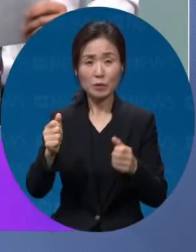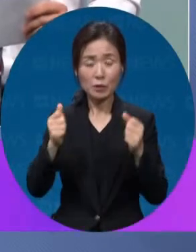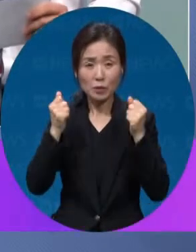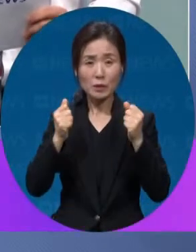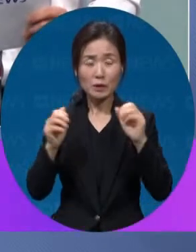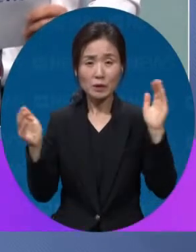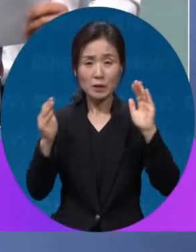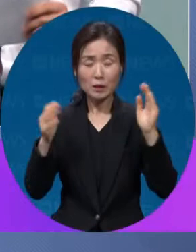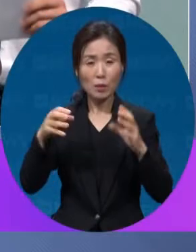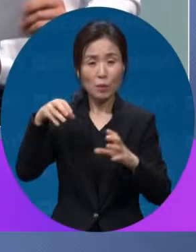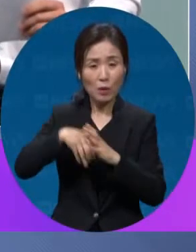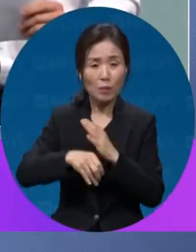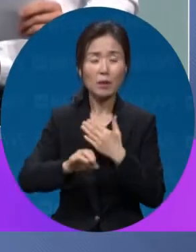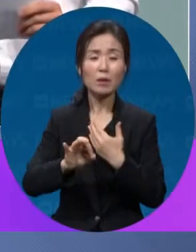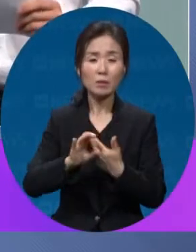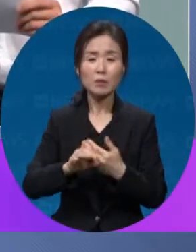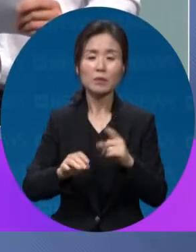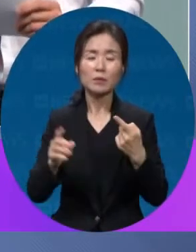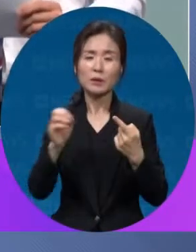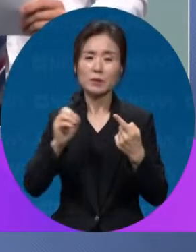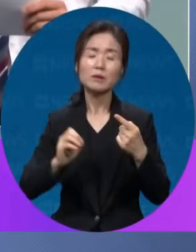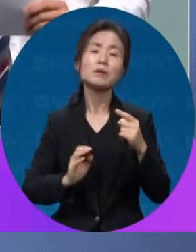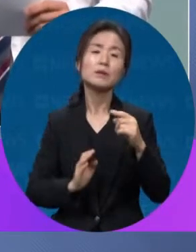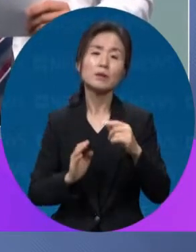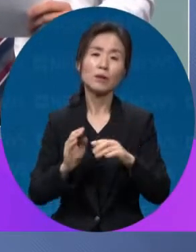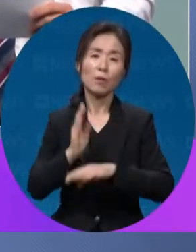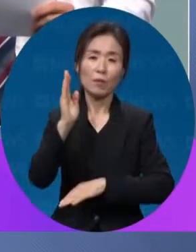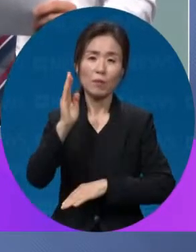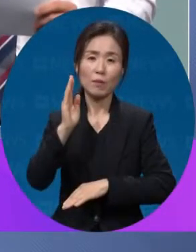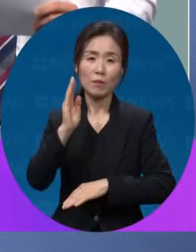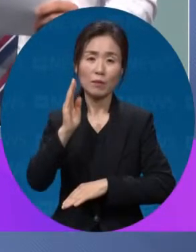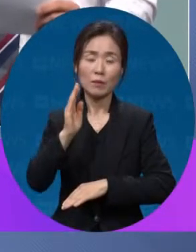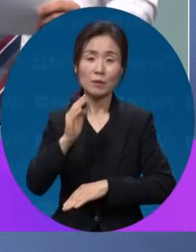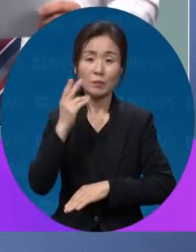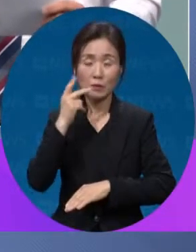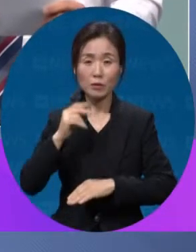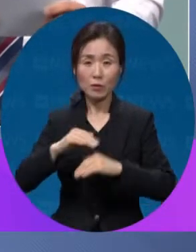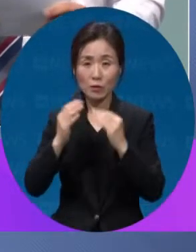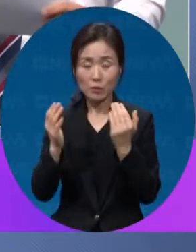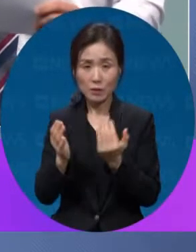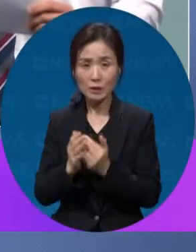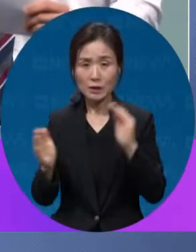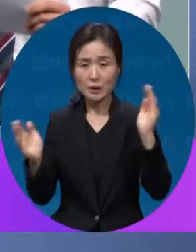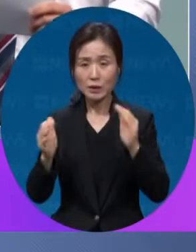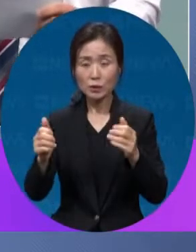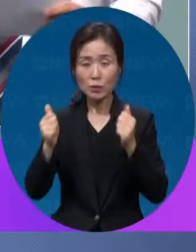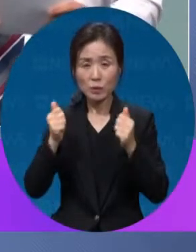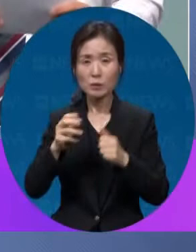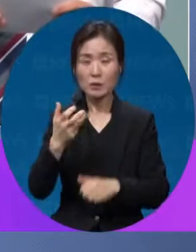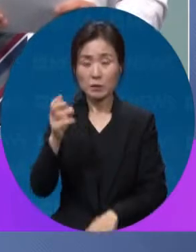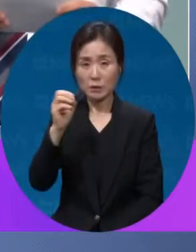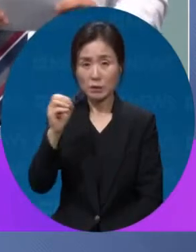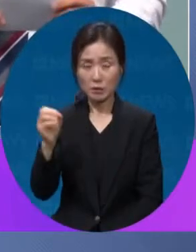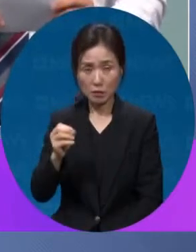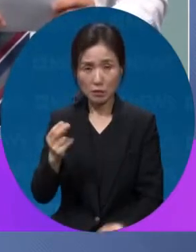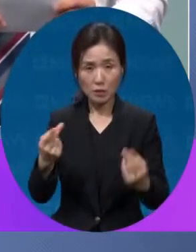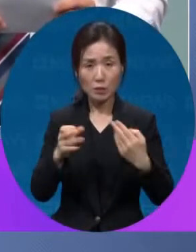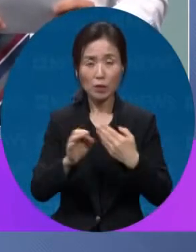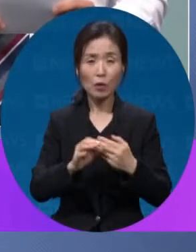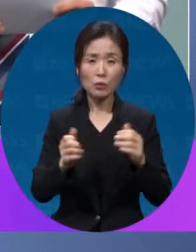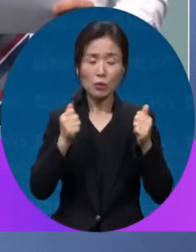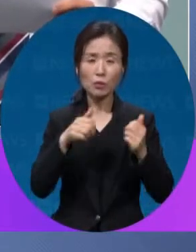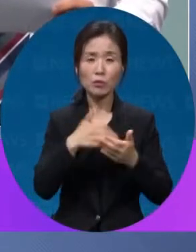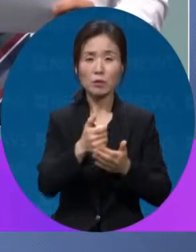가 넘는 수치가 나오는 겁니다 미국 전체 고등학교 의 졸업 유리 88% 니까 상당히 높은 수치 인데요 학생들